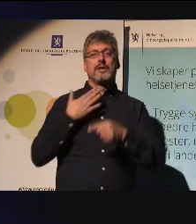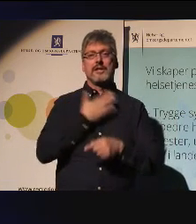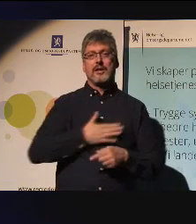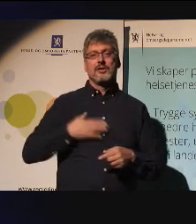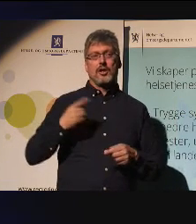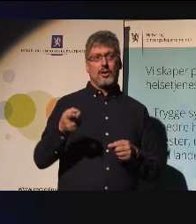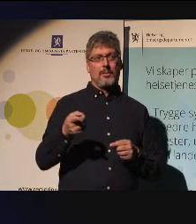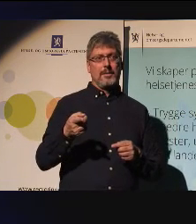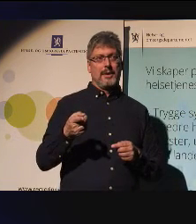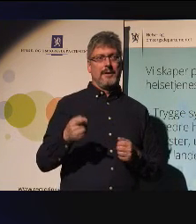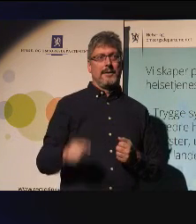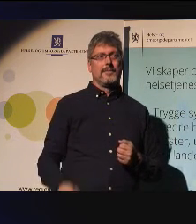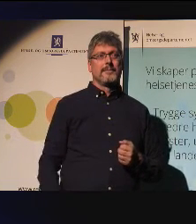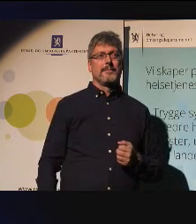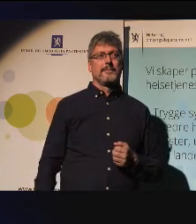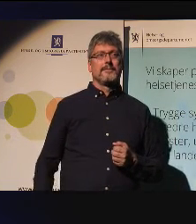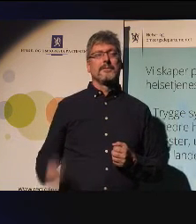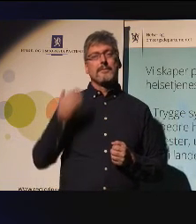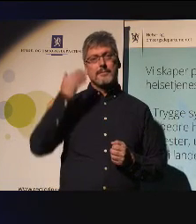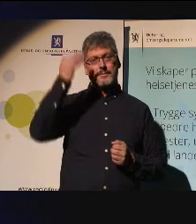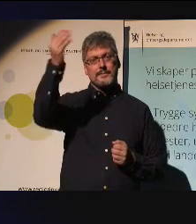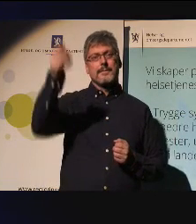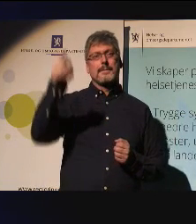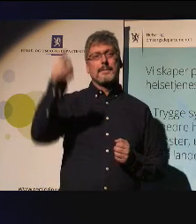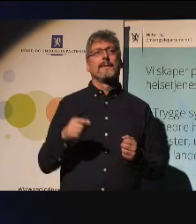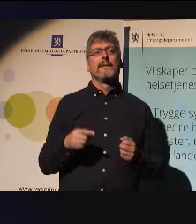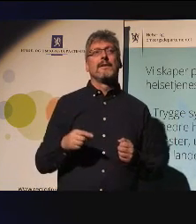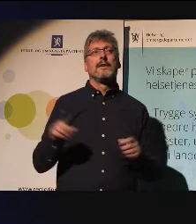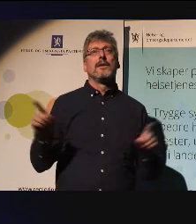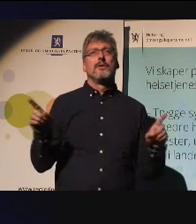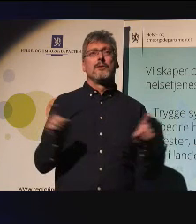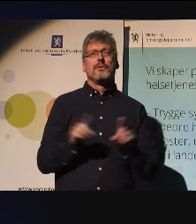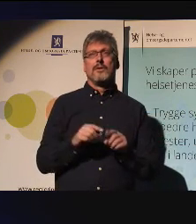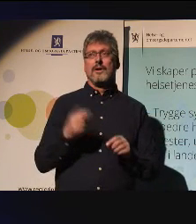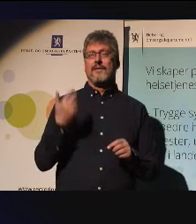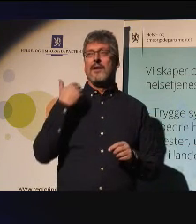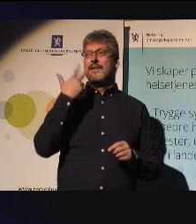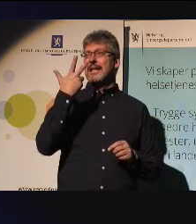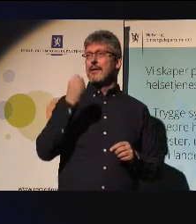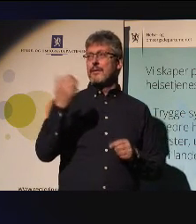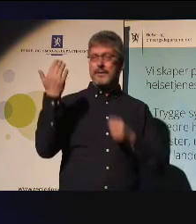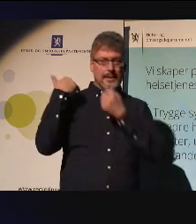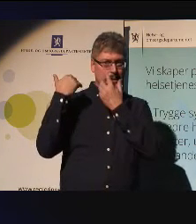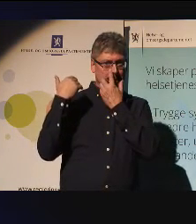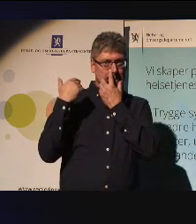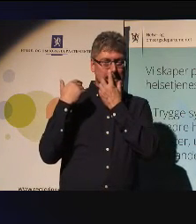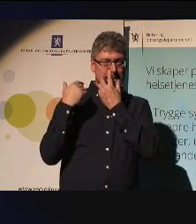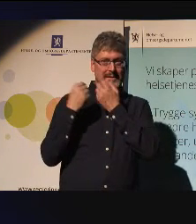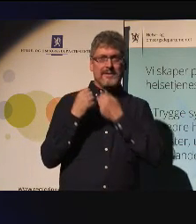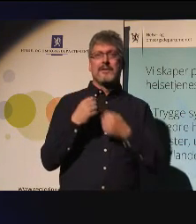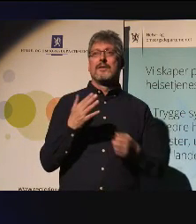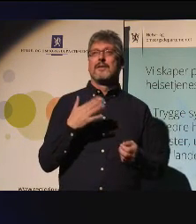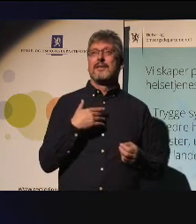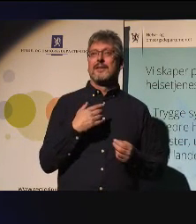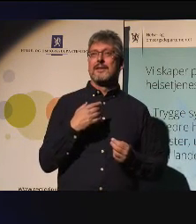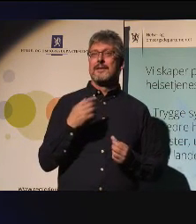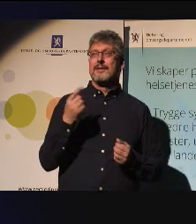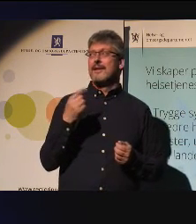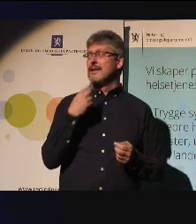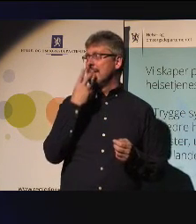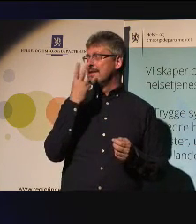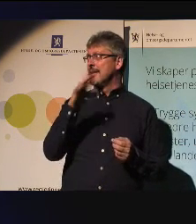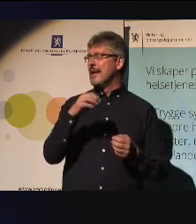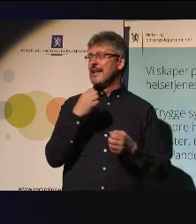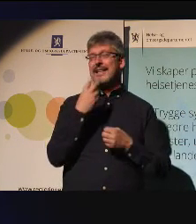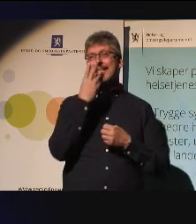i fremtiden. Når dere var her for 3 år siden, så hørte dere meg snakke om pakkeforløp. Det virkte